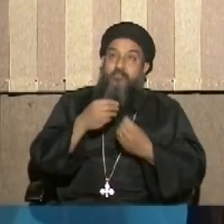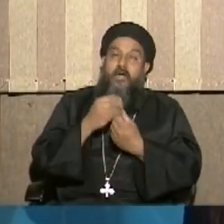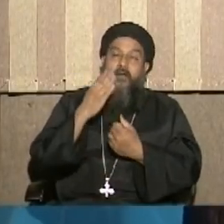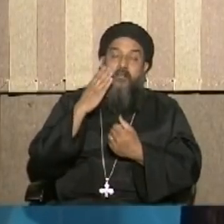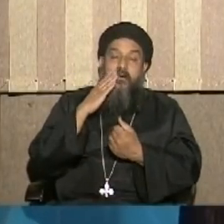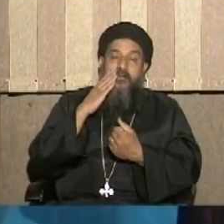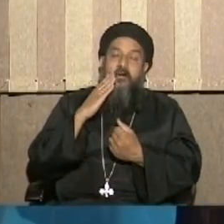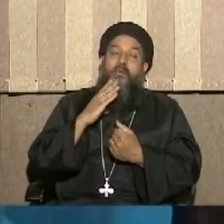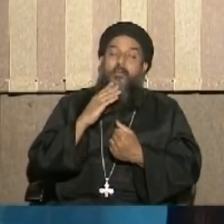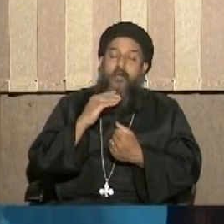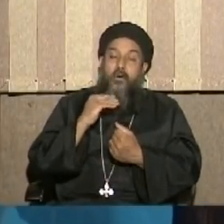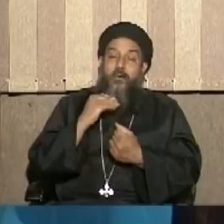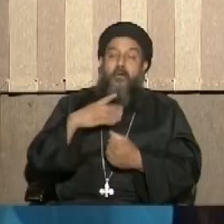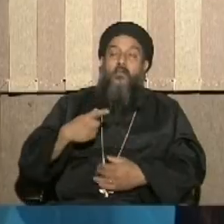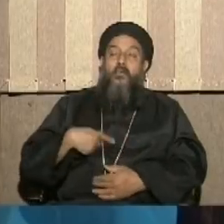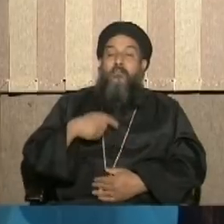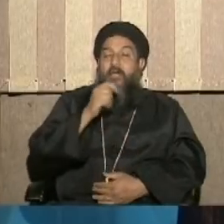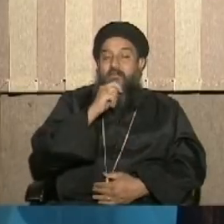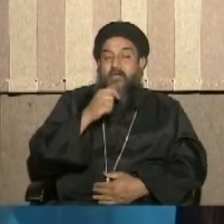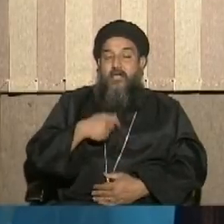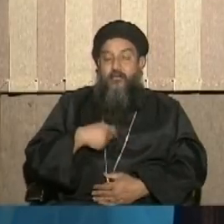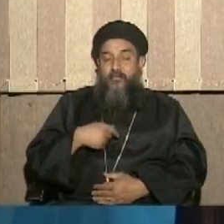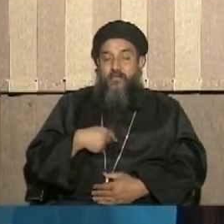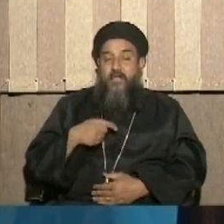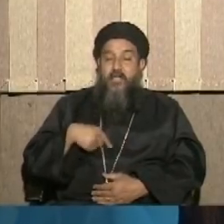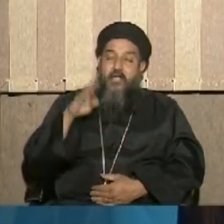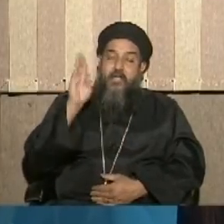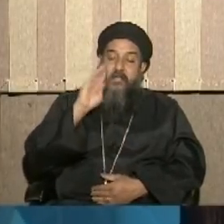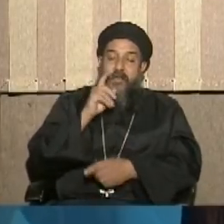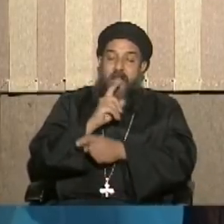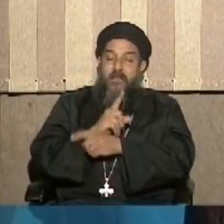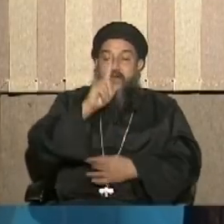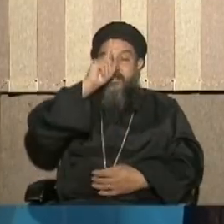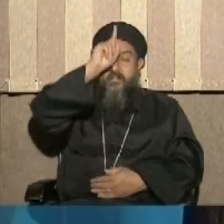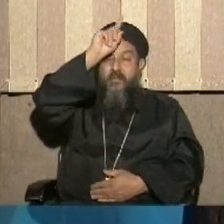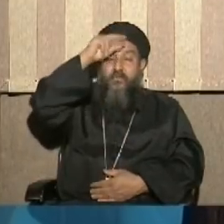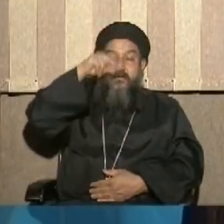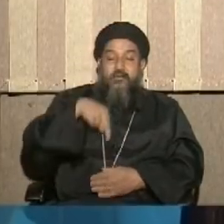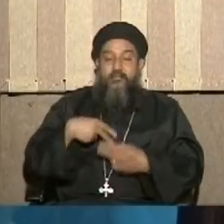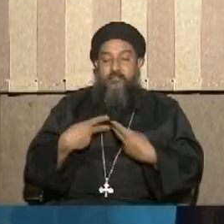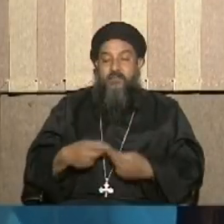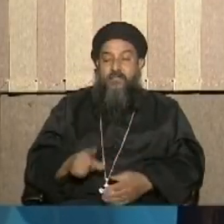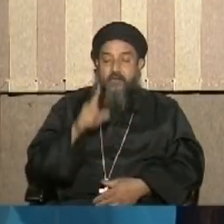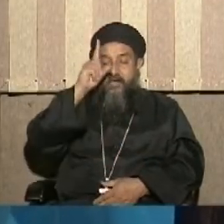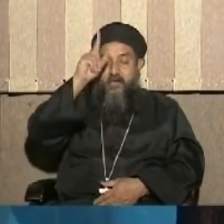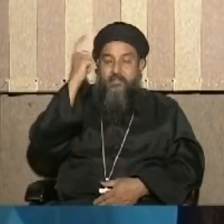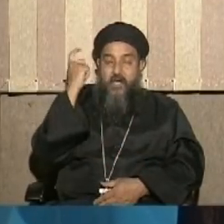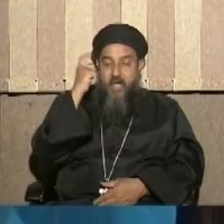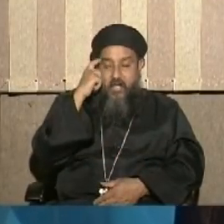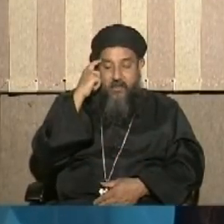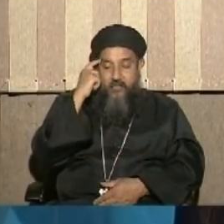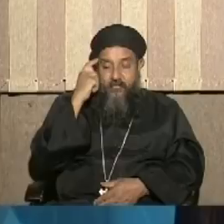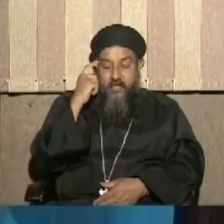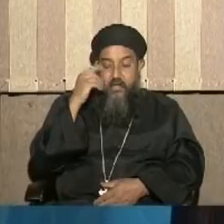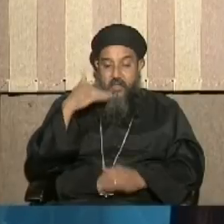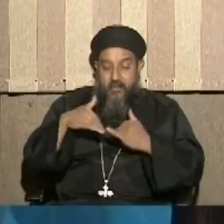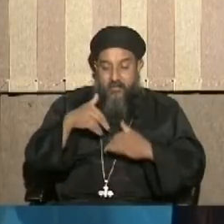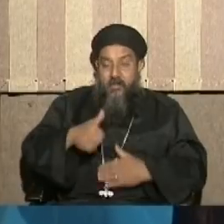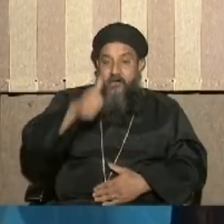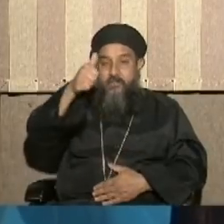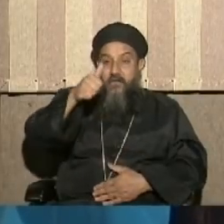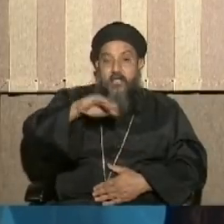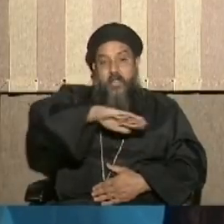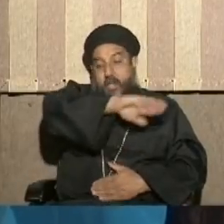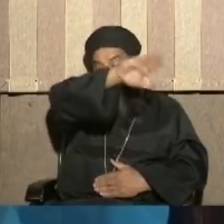والدي ووالدتي وشخصي الضعيف، وعلمنا ازاي نقبل إرادتك، فأنت يا رب عارف